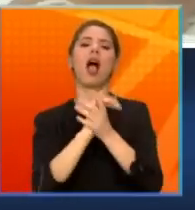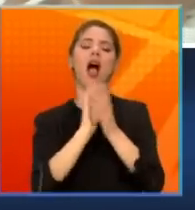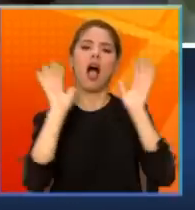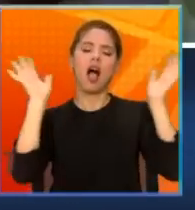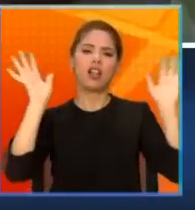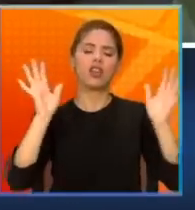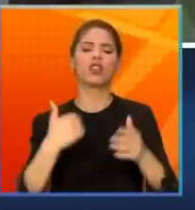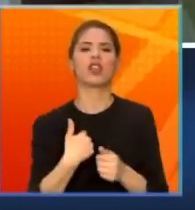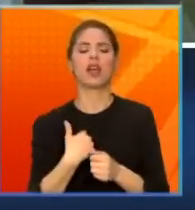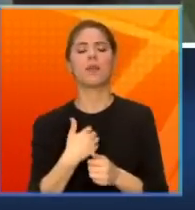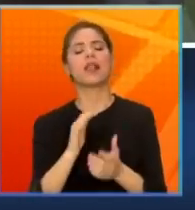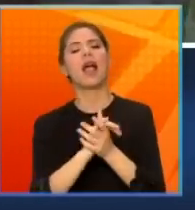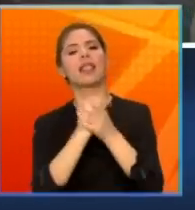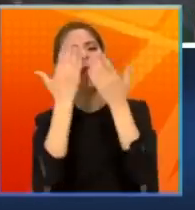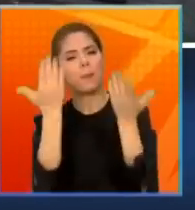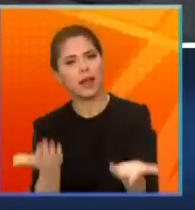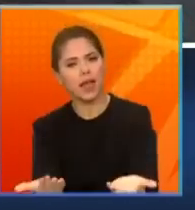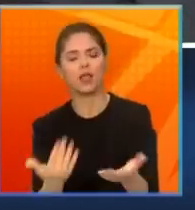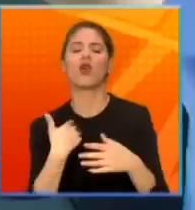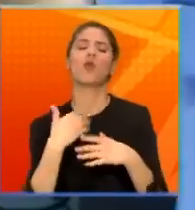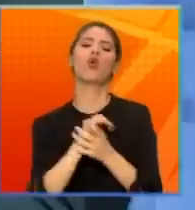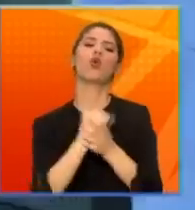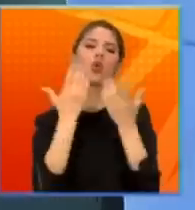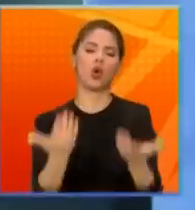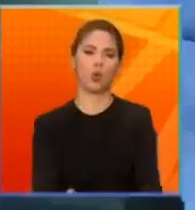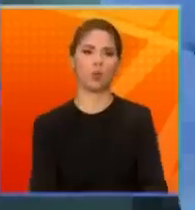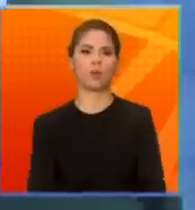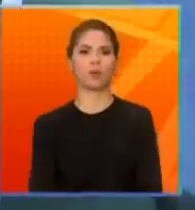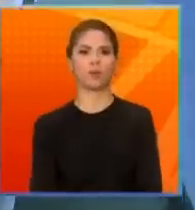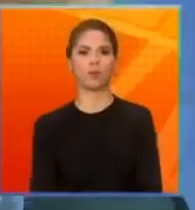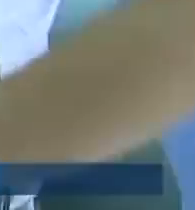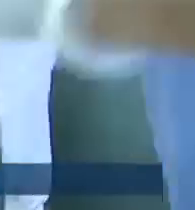alkışlarımızla tebrik ediyoruz, kutluyoruz.